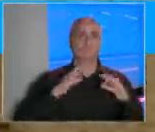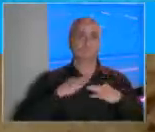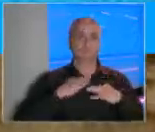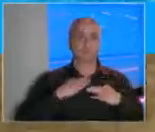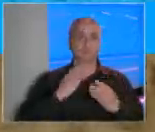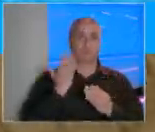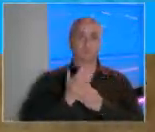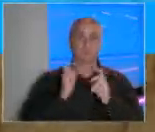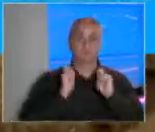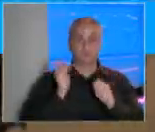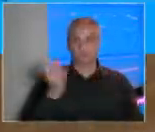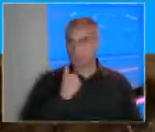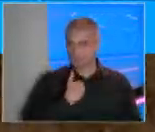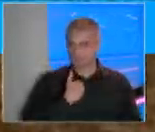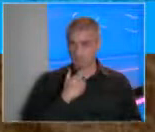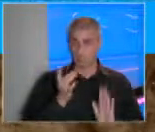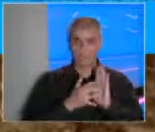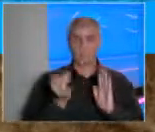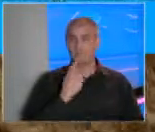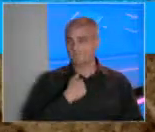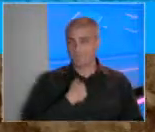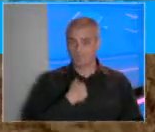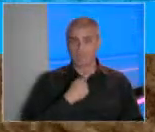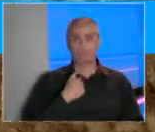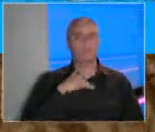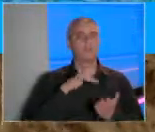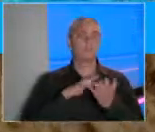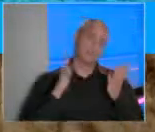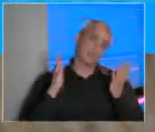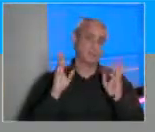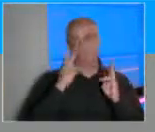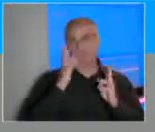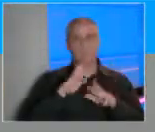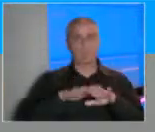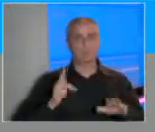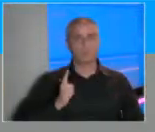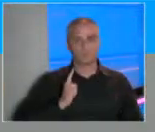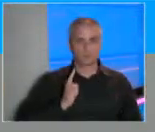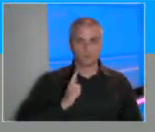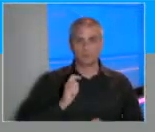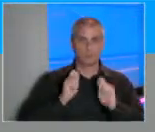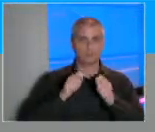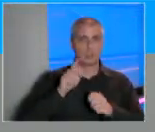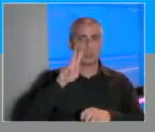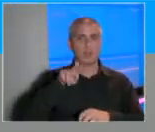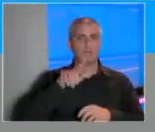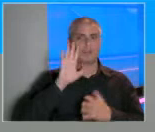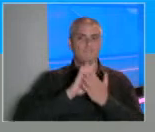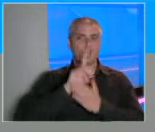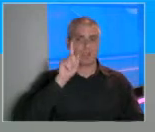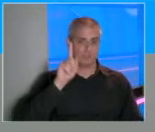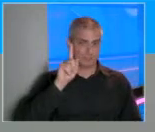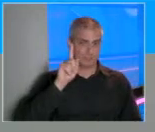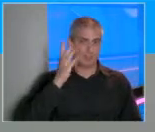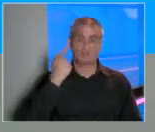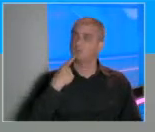התיק שהוגש נגדנו, התביעה שהוגשה נגדנו, לכאורה, שאנחנו יושבים לכאורה על קרקעות פרטיות, הוגשה בתחילת